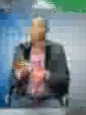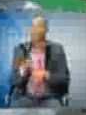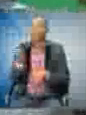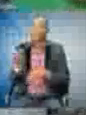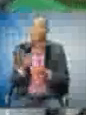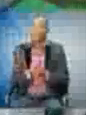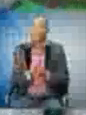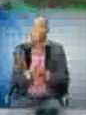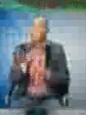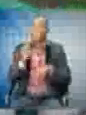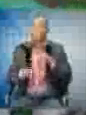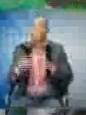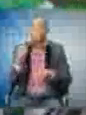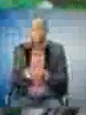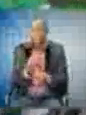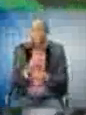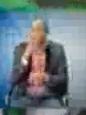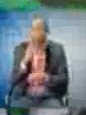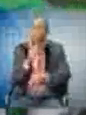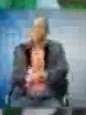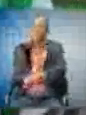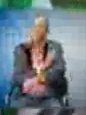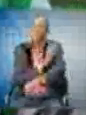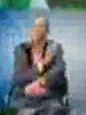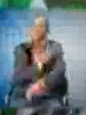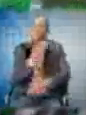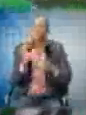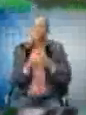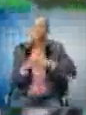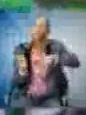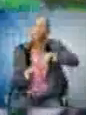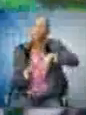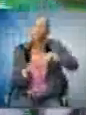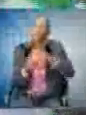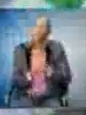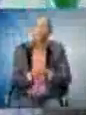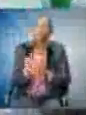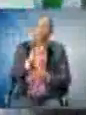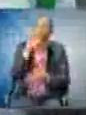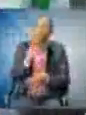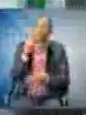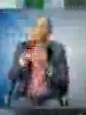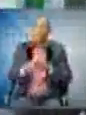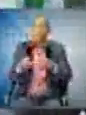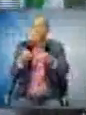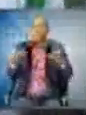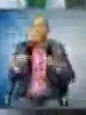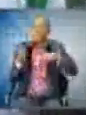pour pratiquer quand même football. Vu l'évolution, il y a football. Il faut quand même que ma ère de jeunes a chié